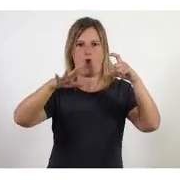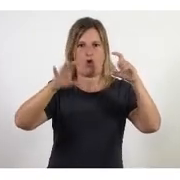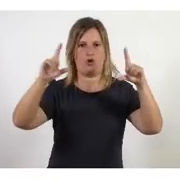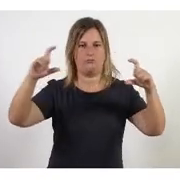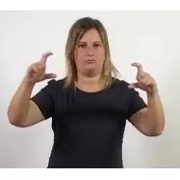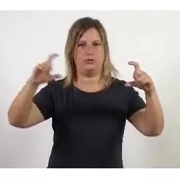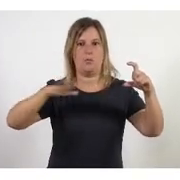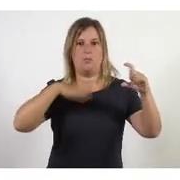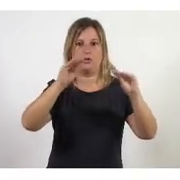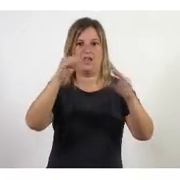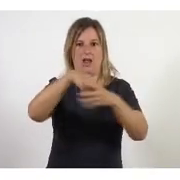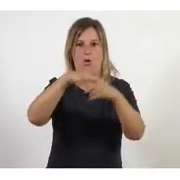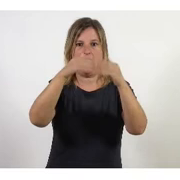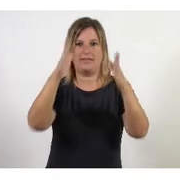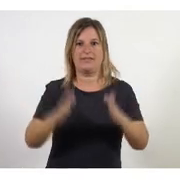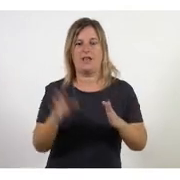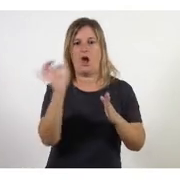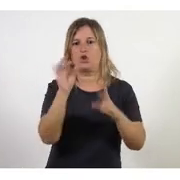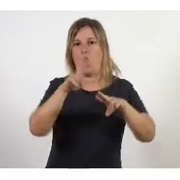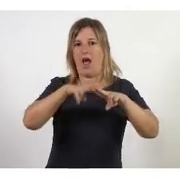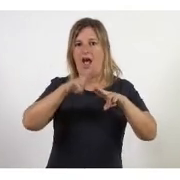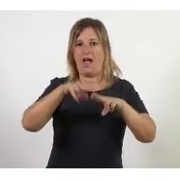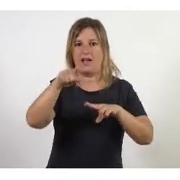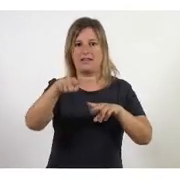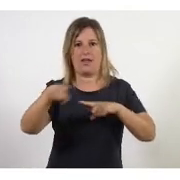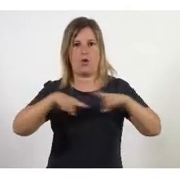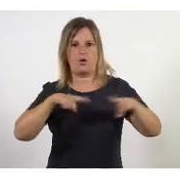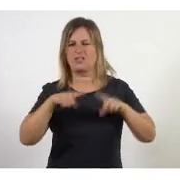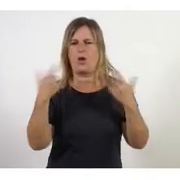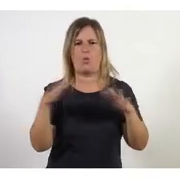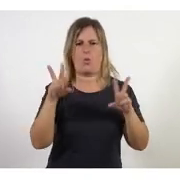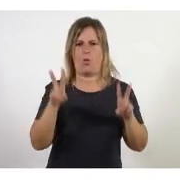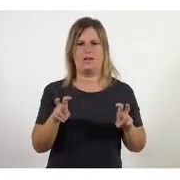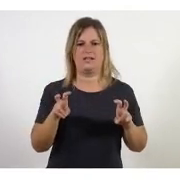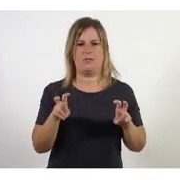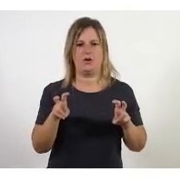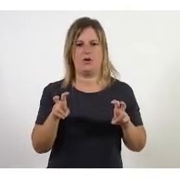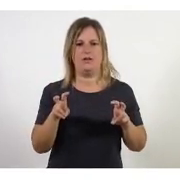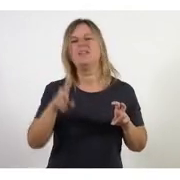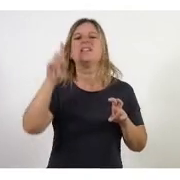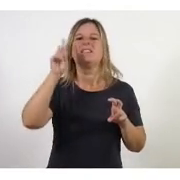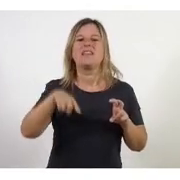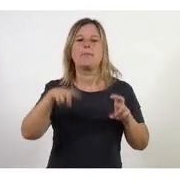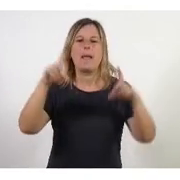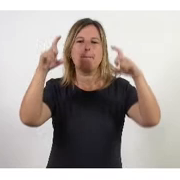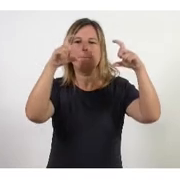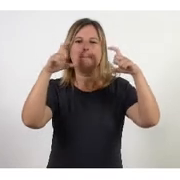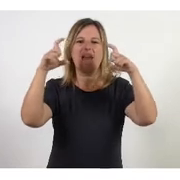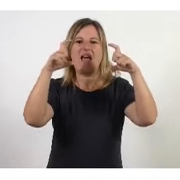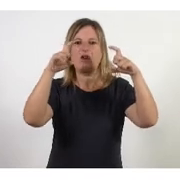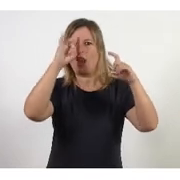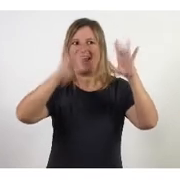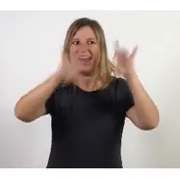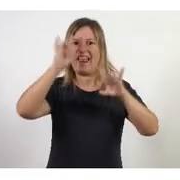Pot ser la vostra entitat, pot ser un acte que hagueu organitzat, qualsevol cosa. I aquest plano creatiu és ja